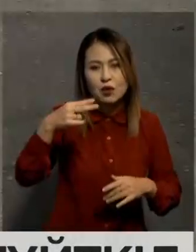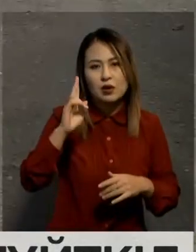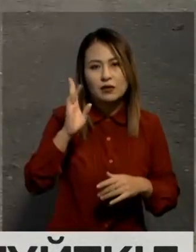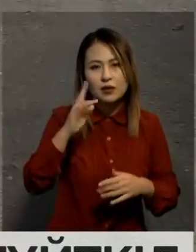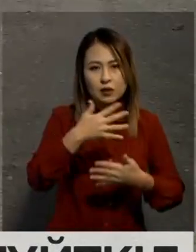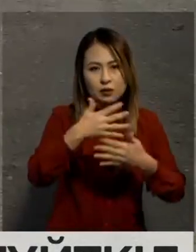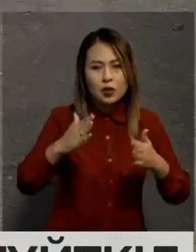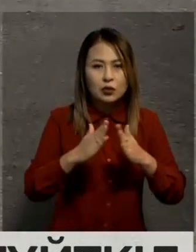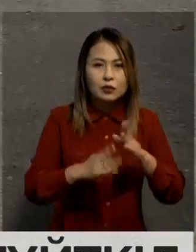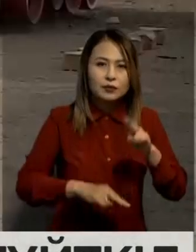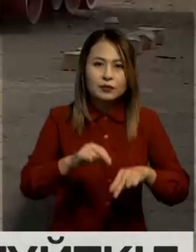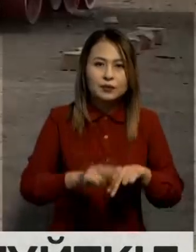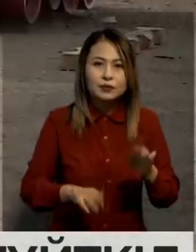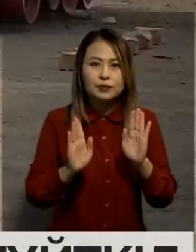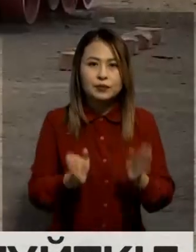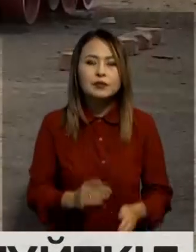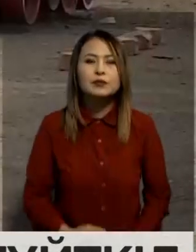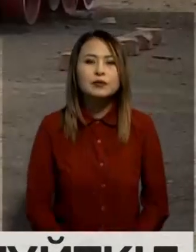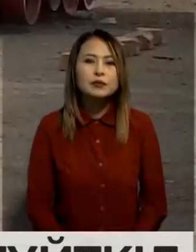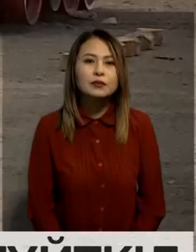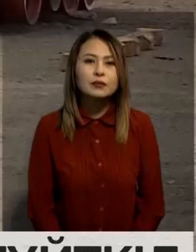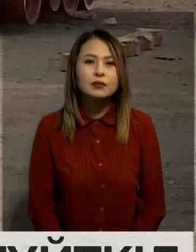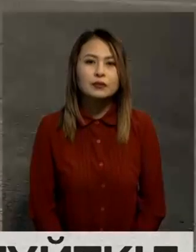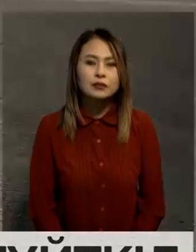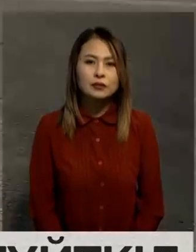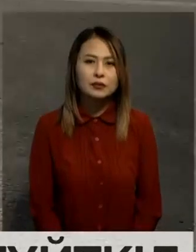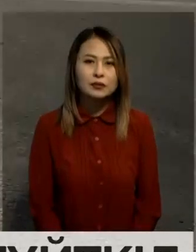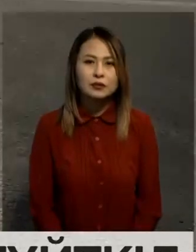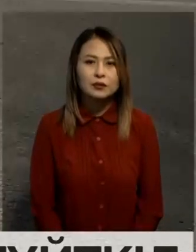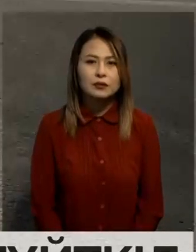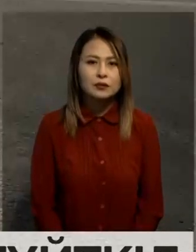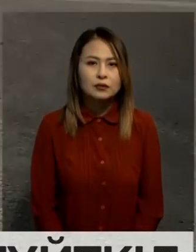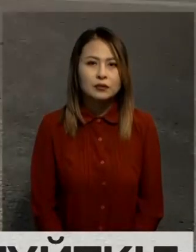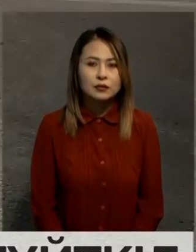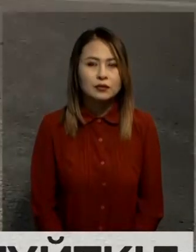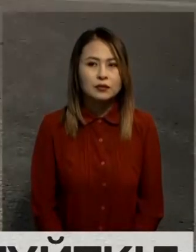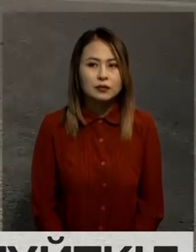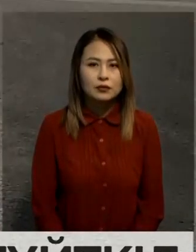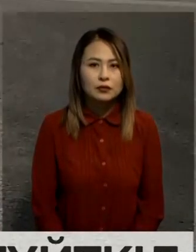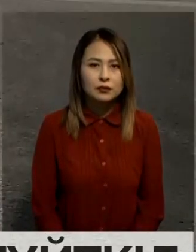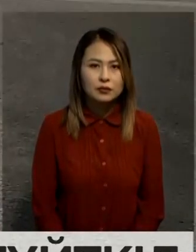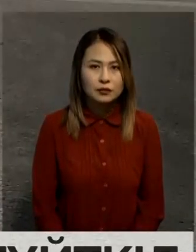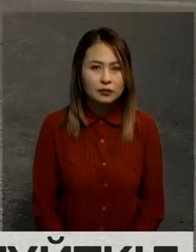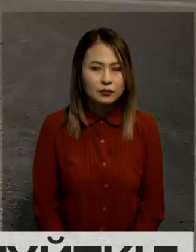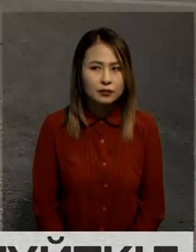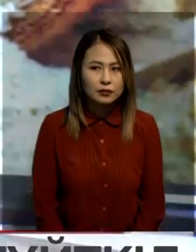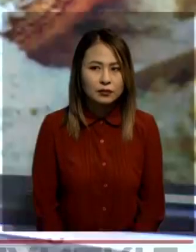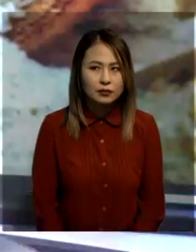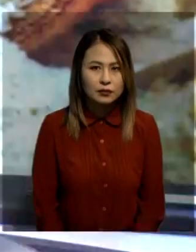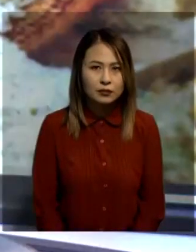көп қабатты үй тұрғызылмақ. Шыңғыс Қалиден, Гүлнар Жантасова, Қуаныш Түргенбаев, Хабар 24, Жетісу облысынан.